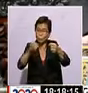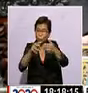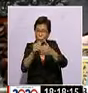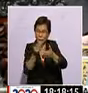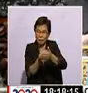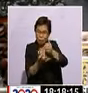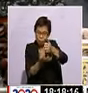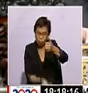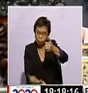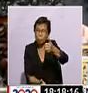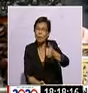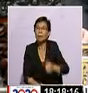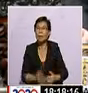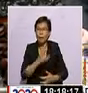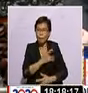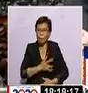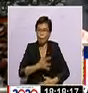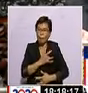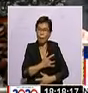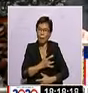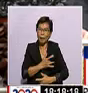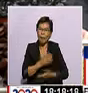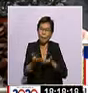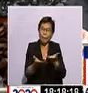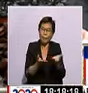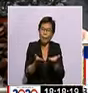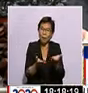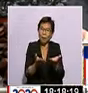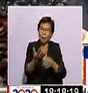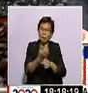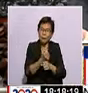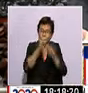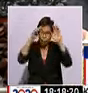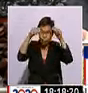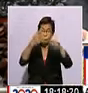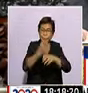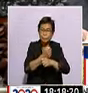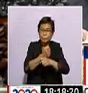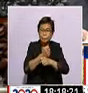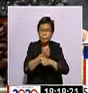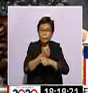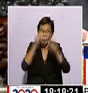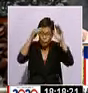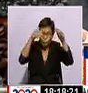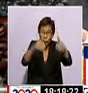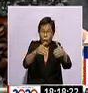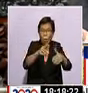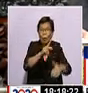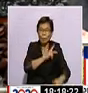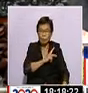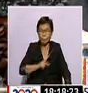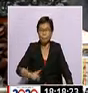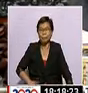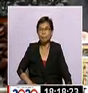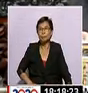RM26 juta. Sebagai penghargaan kepada perkhidmatan yang telah mendapat perhatian kebawaduli Yang Maha Mulia Seri